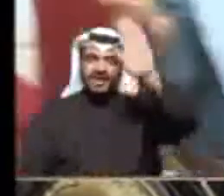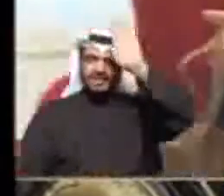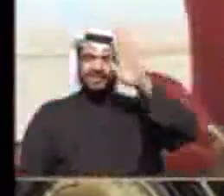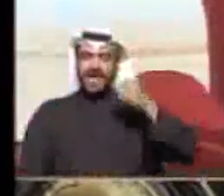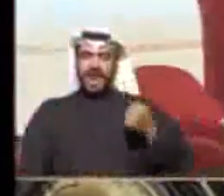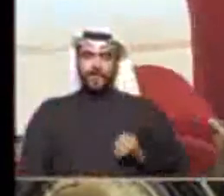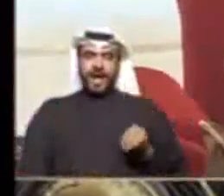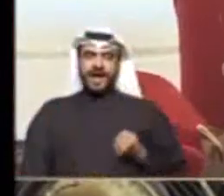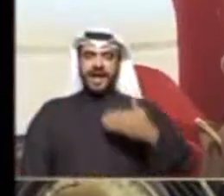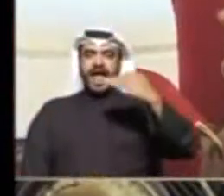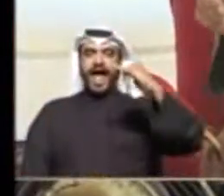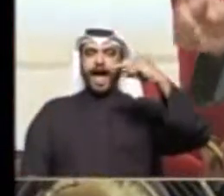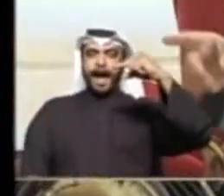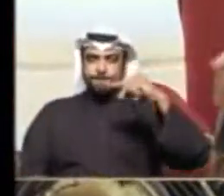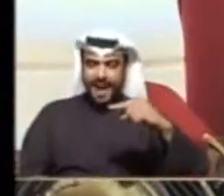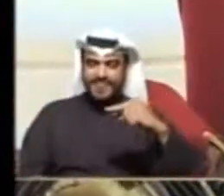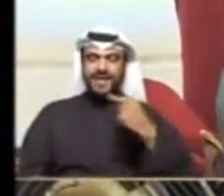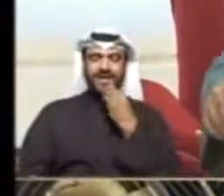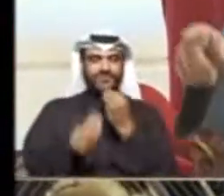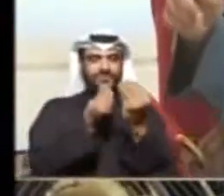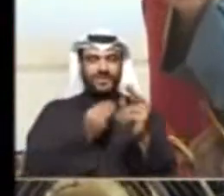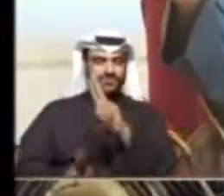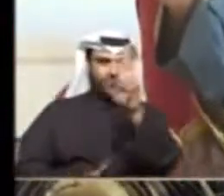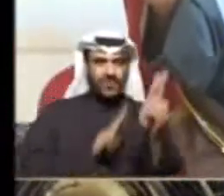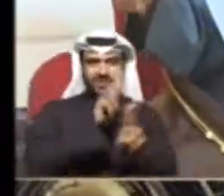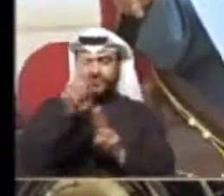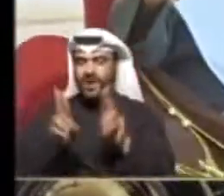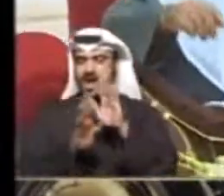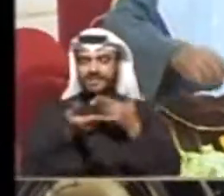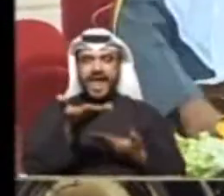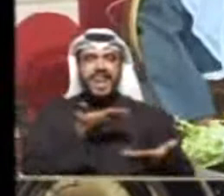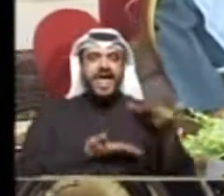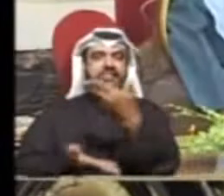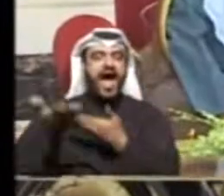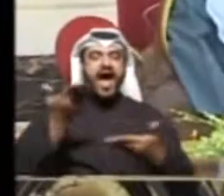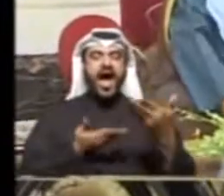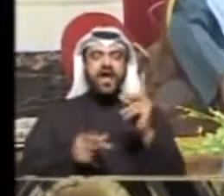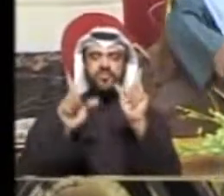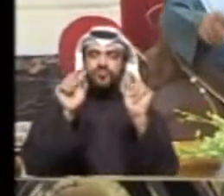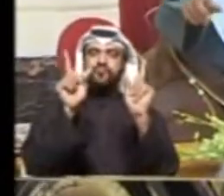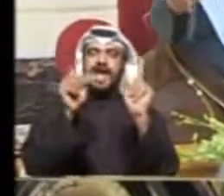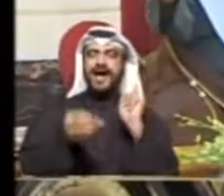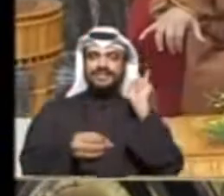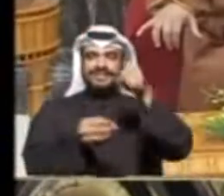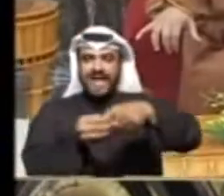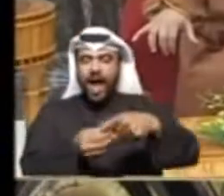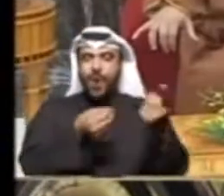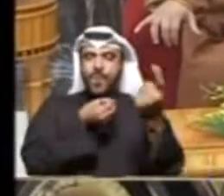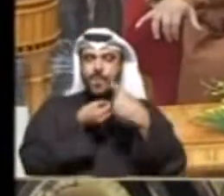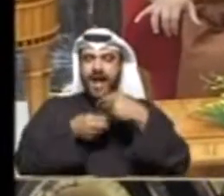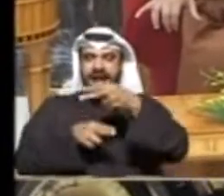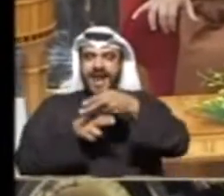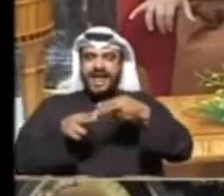عيسى الخليفة ملك مملكة البحرين الشقيقة، والتي تناولت العلاقات الثنائية المتميزة بين البلدين الشقيقين